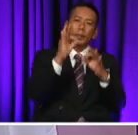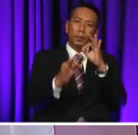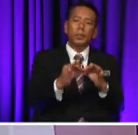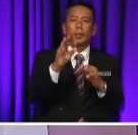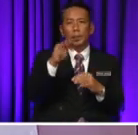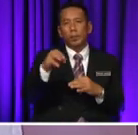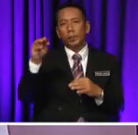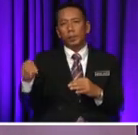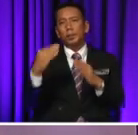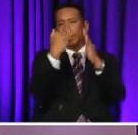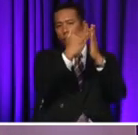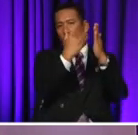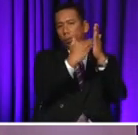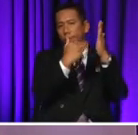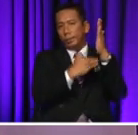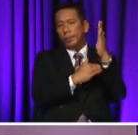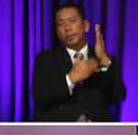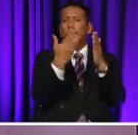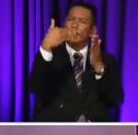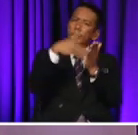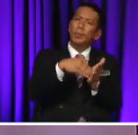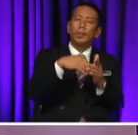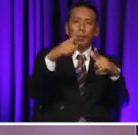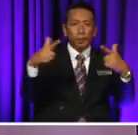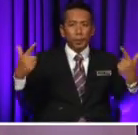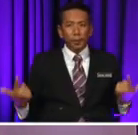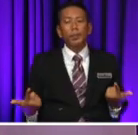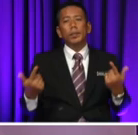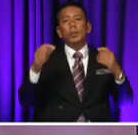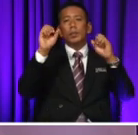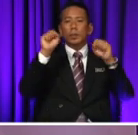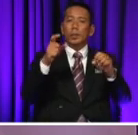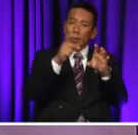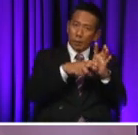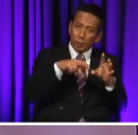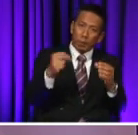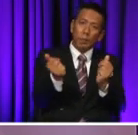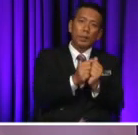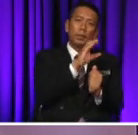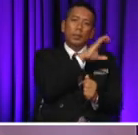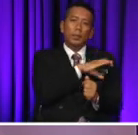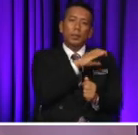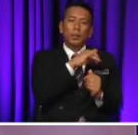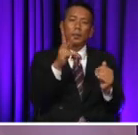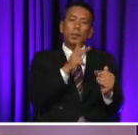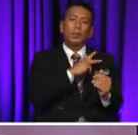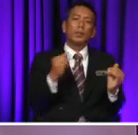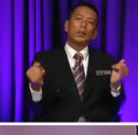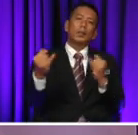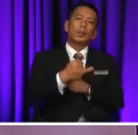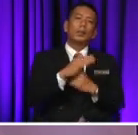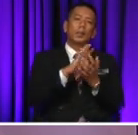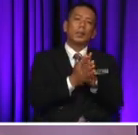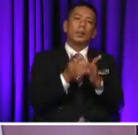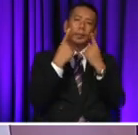murid menyelenggarakan lagi ciri-ciri yang lain yang berkenaan dengan ciri seorang ketua jabatan maka jawaban